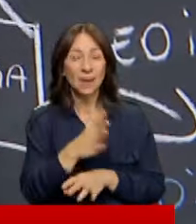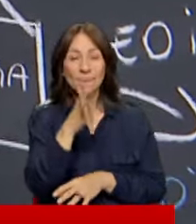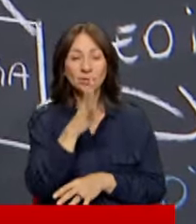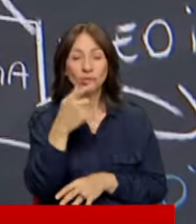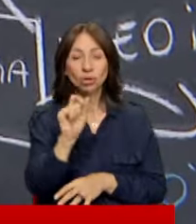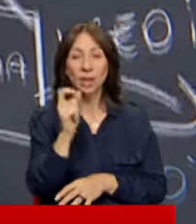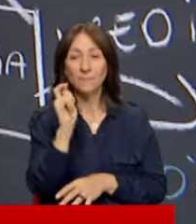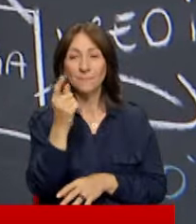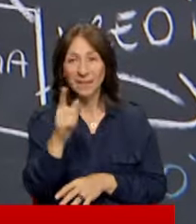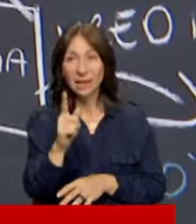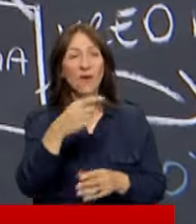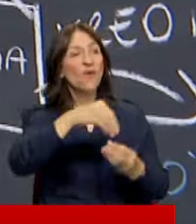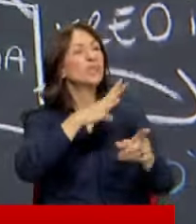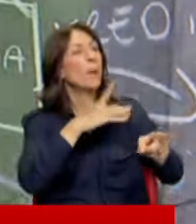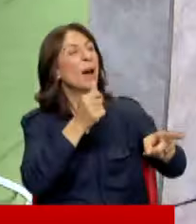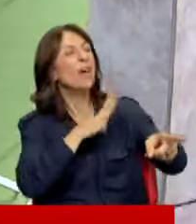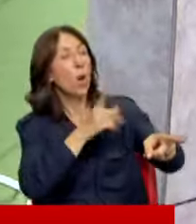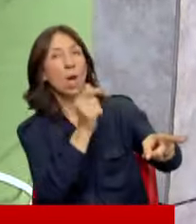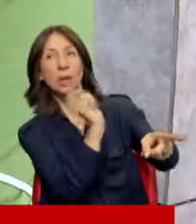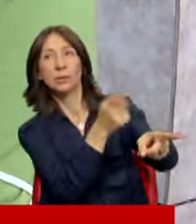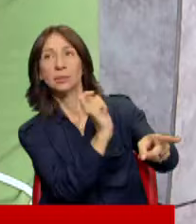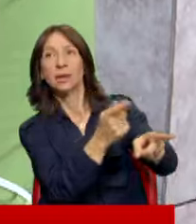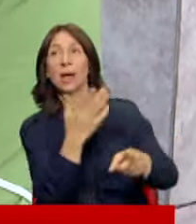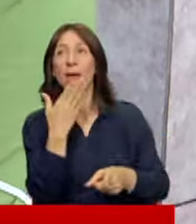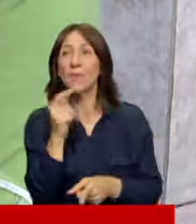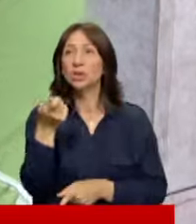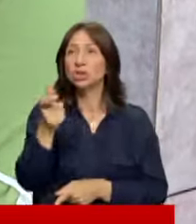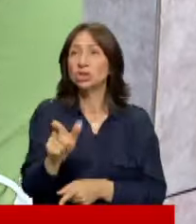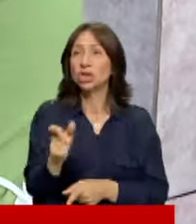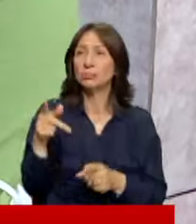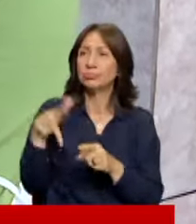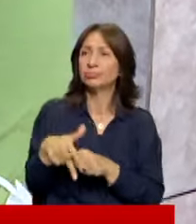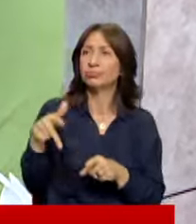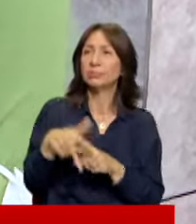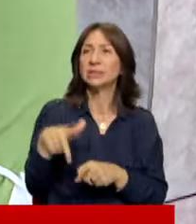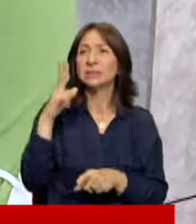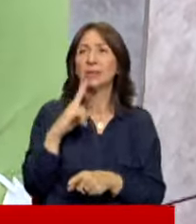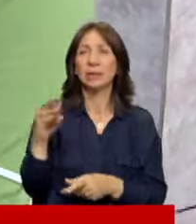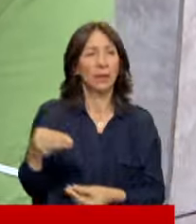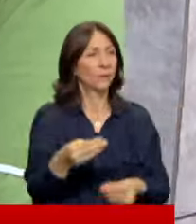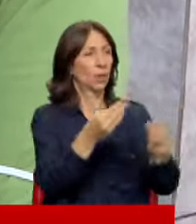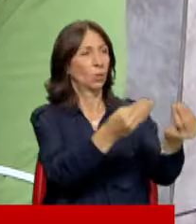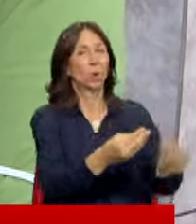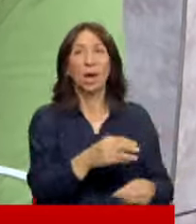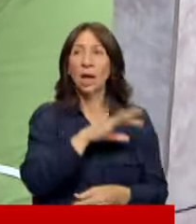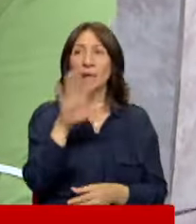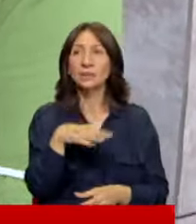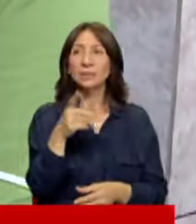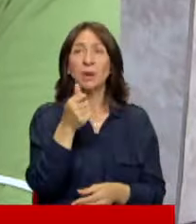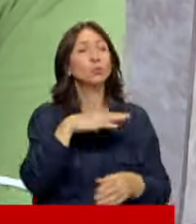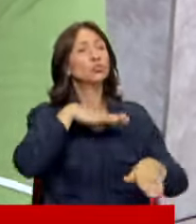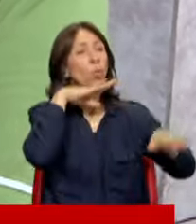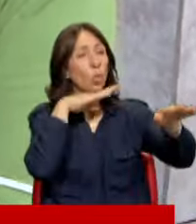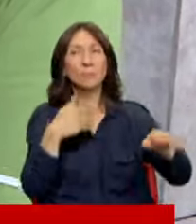590 binini mevduat sahibine ödemiş oluyor. Emekliden, işçiden bir kesiyorlar, zengine veriyorlar. Herkesin cebi